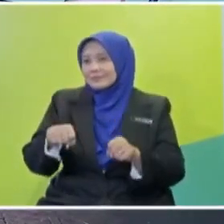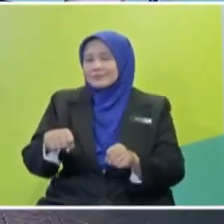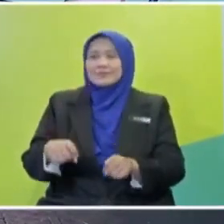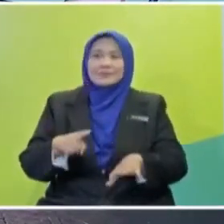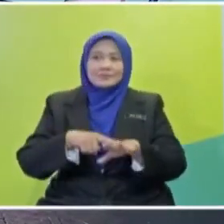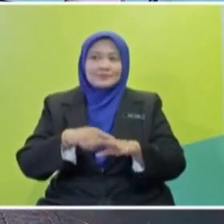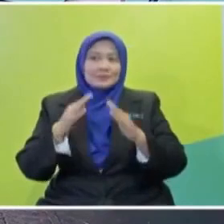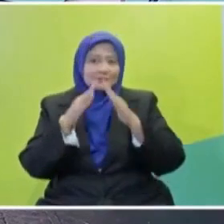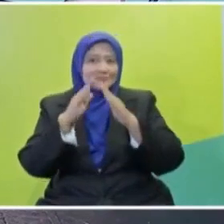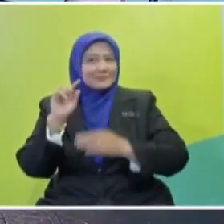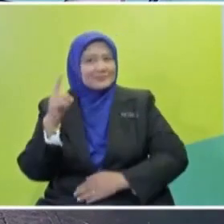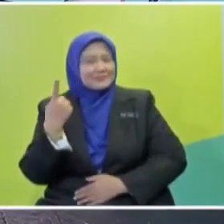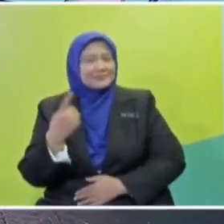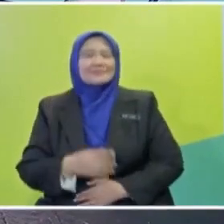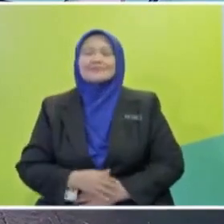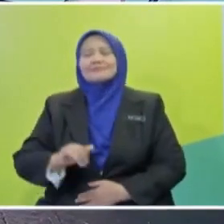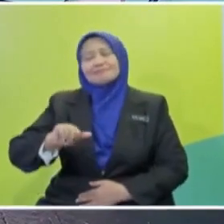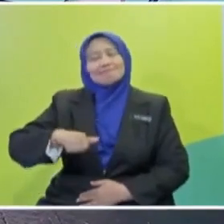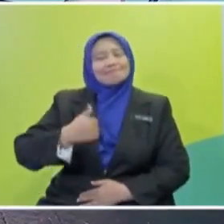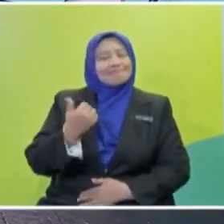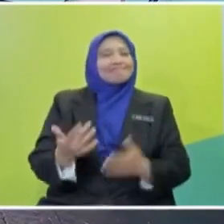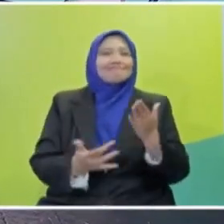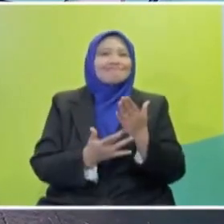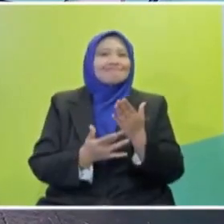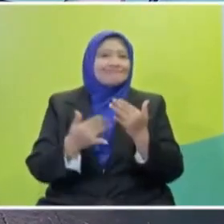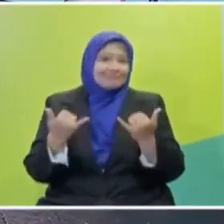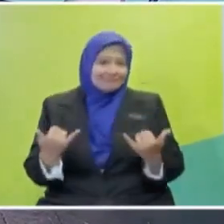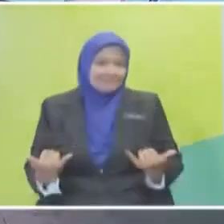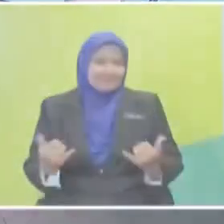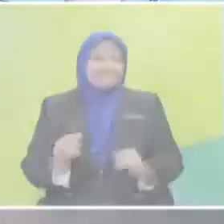saja. Wah, hebatnya teknologi sekarang.